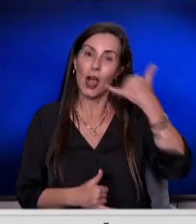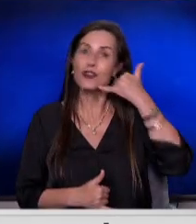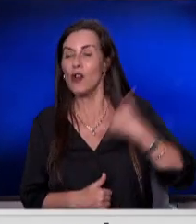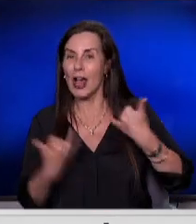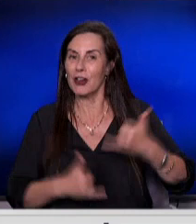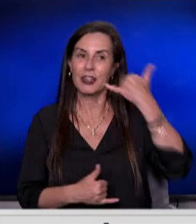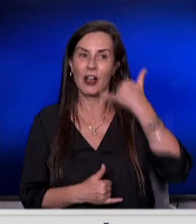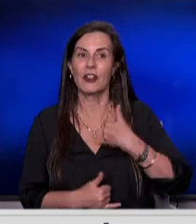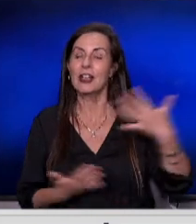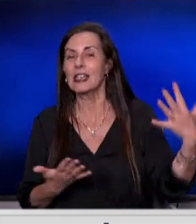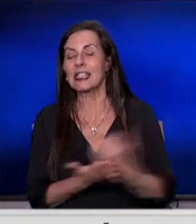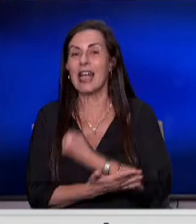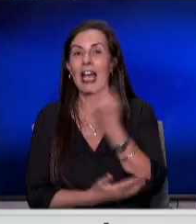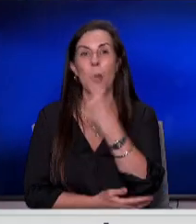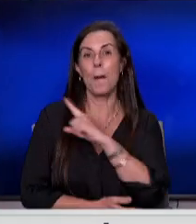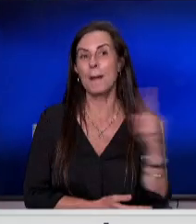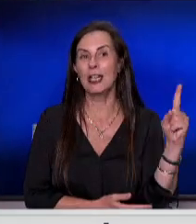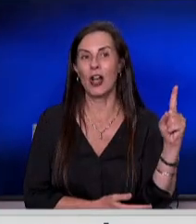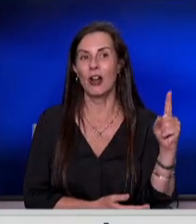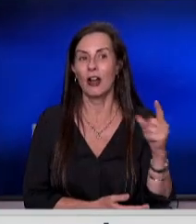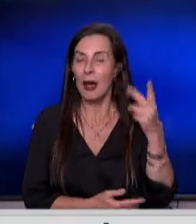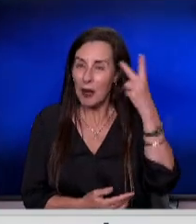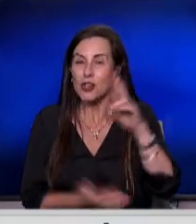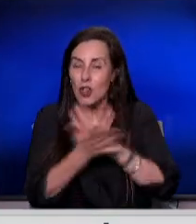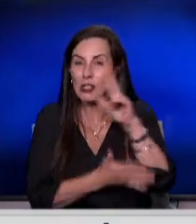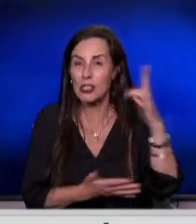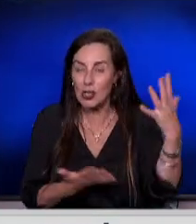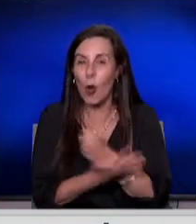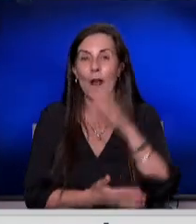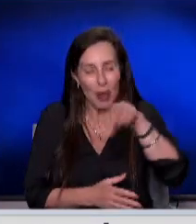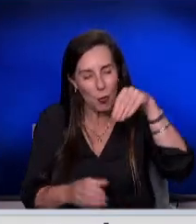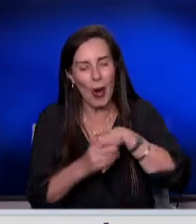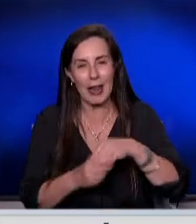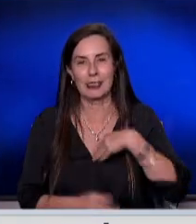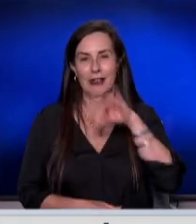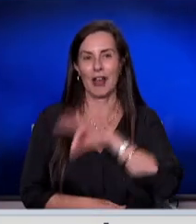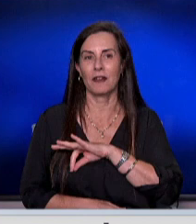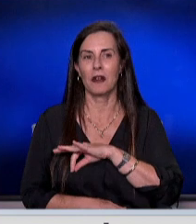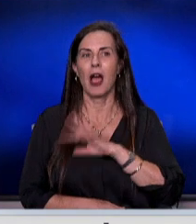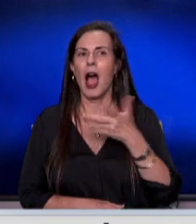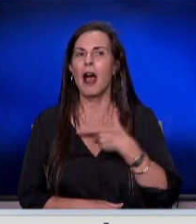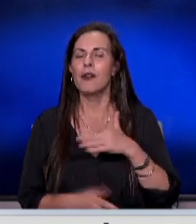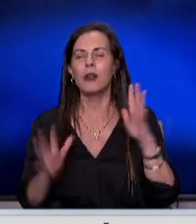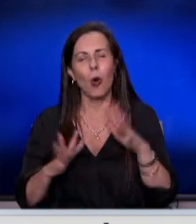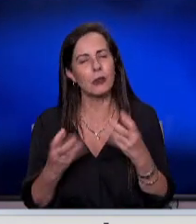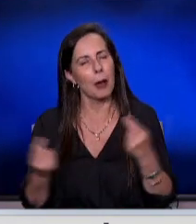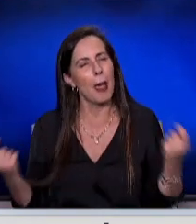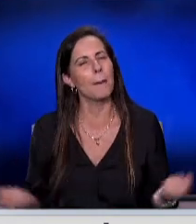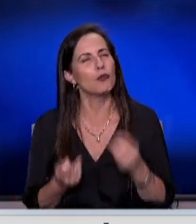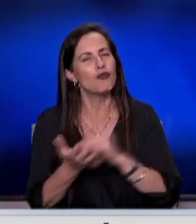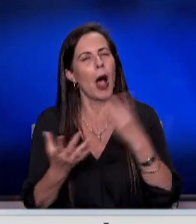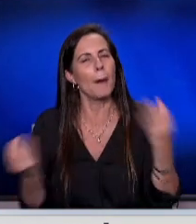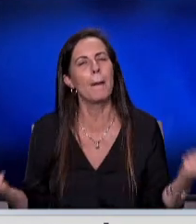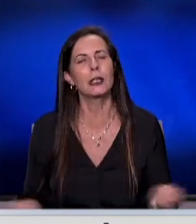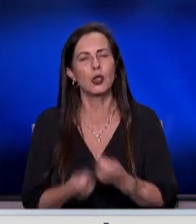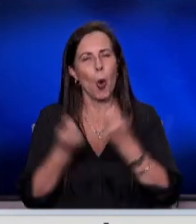פייס! זכינו במיליון שקלים! קולט 13 זוכים ואנחנו חלק מהם! למה אבל נחוץ כל כך הרבה פרסום לדבר הזה?